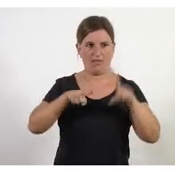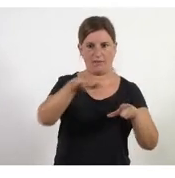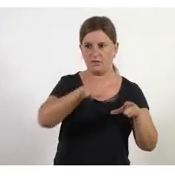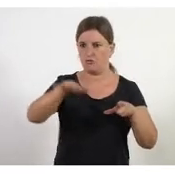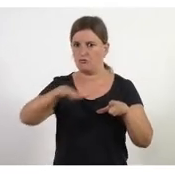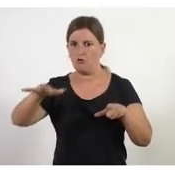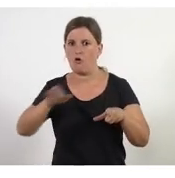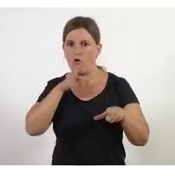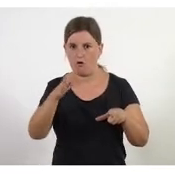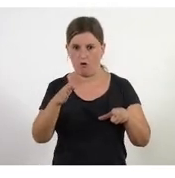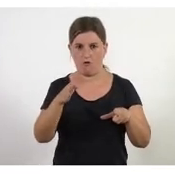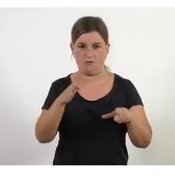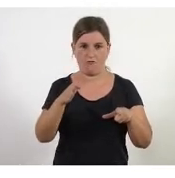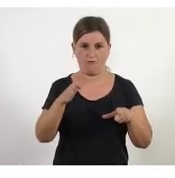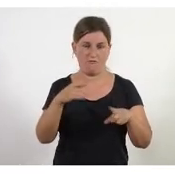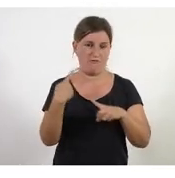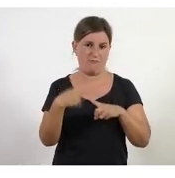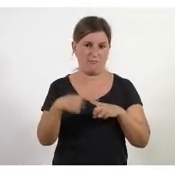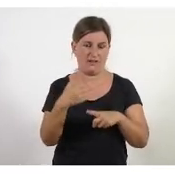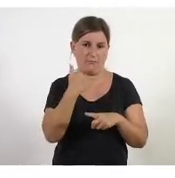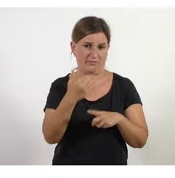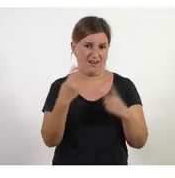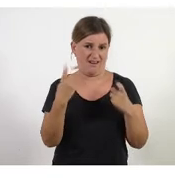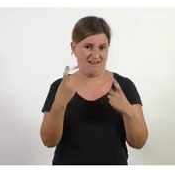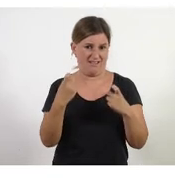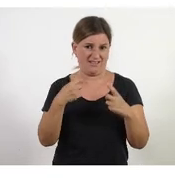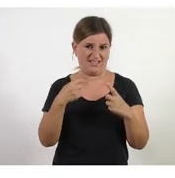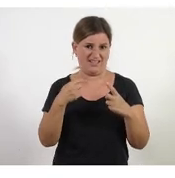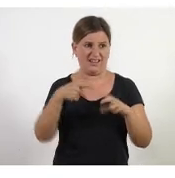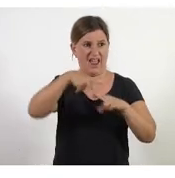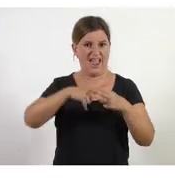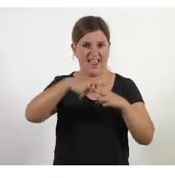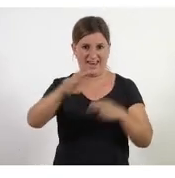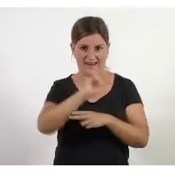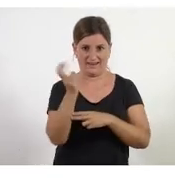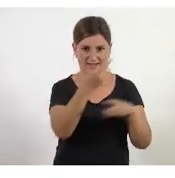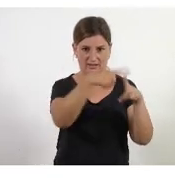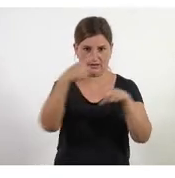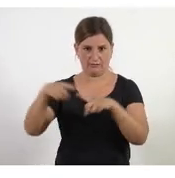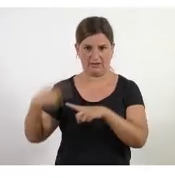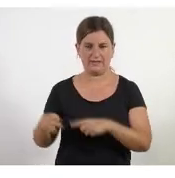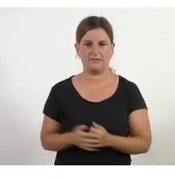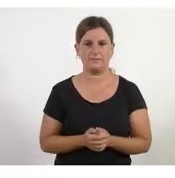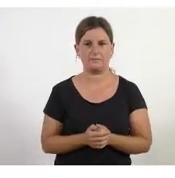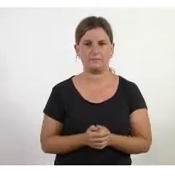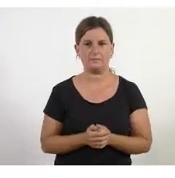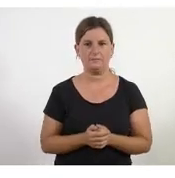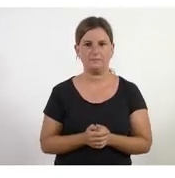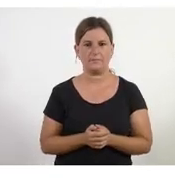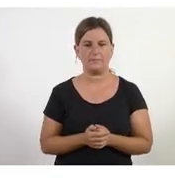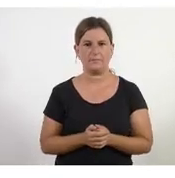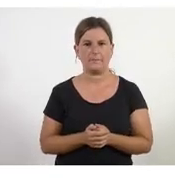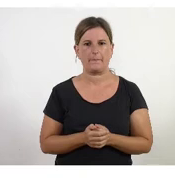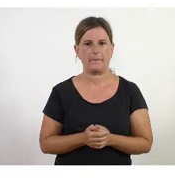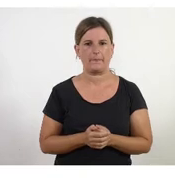que ja sabeu que el dia a dia ens obliga. I, per últim, és molt